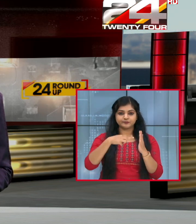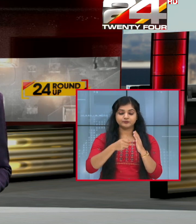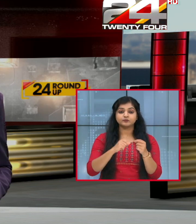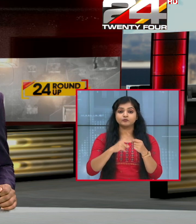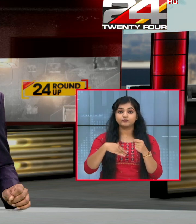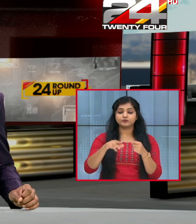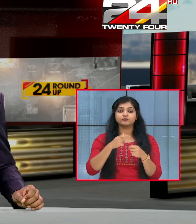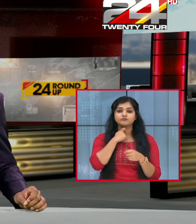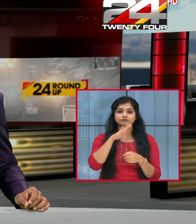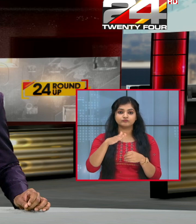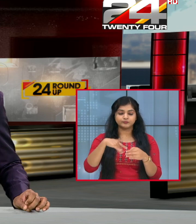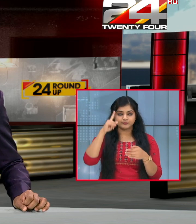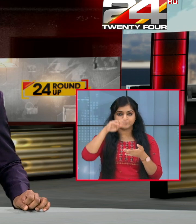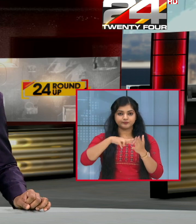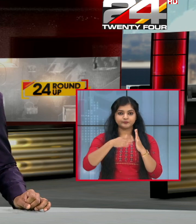നടത്താനാണ് കോൺഗ്രസ് തീരുമാനം.